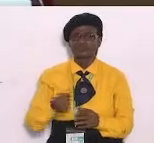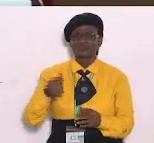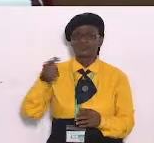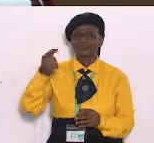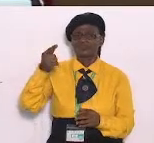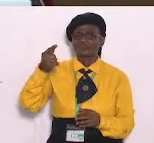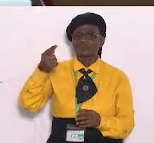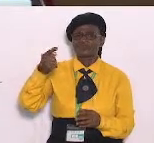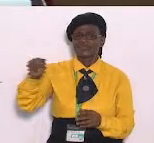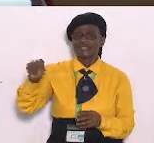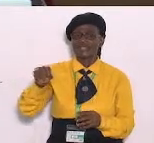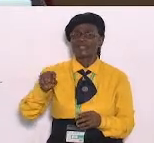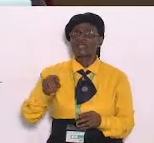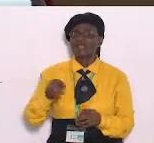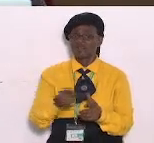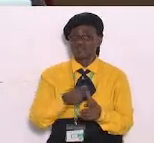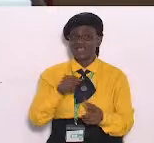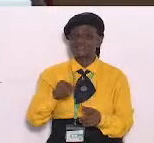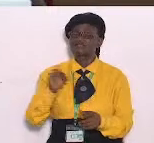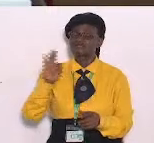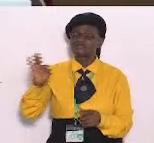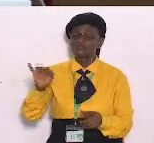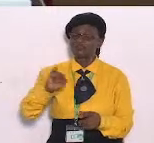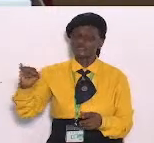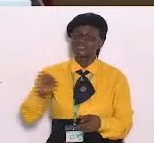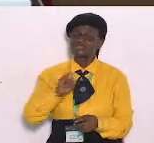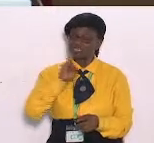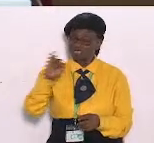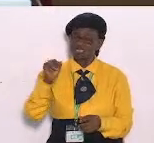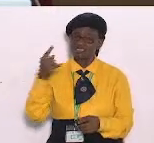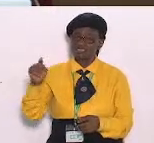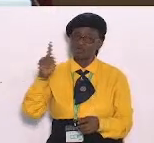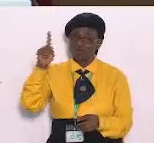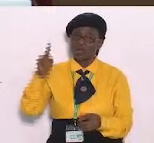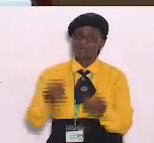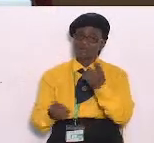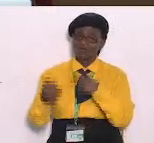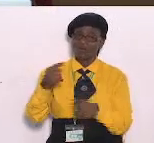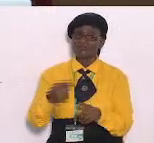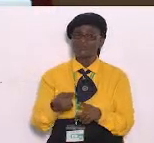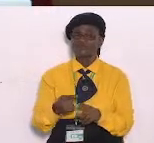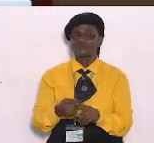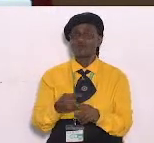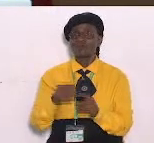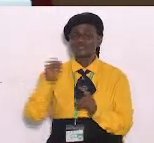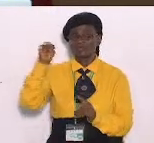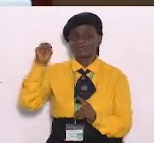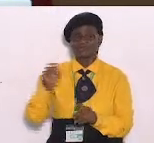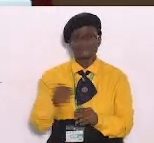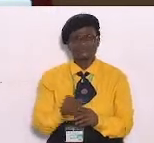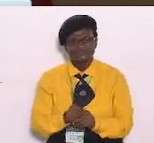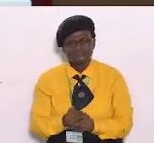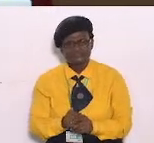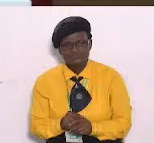papa le meilleur serment est ce qui vient de